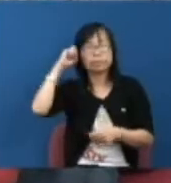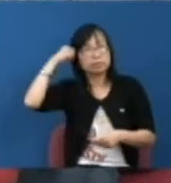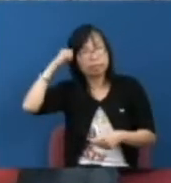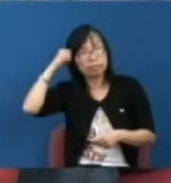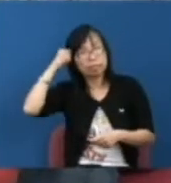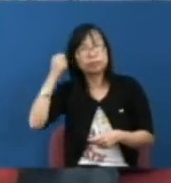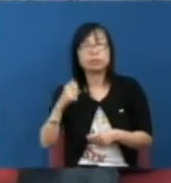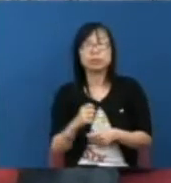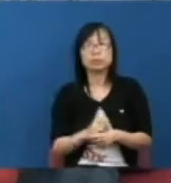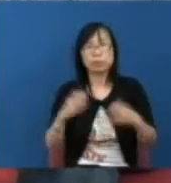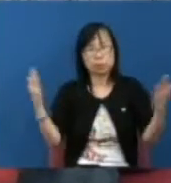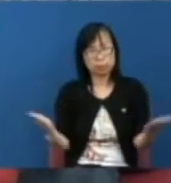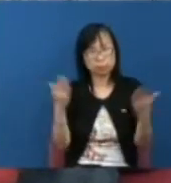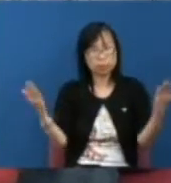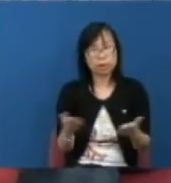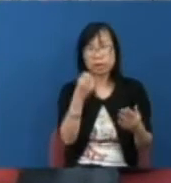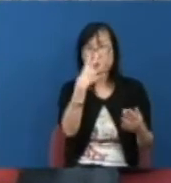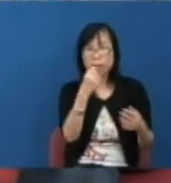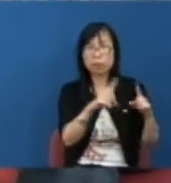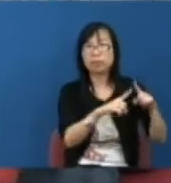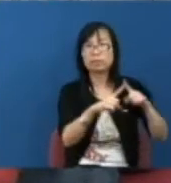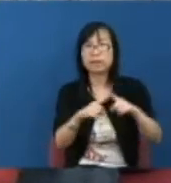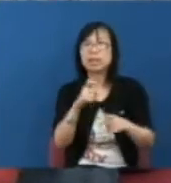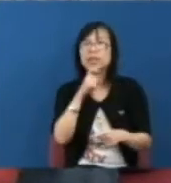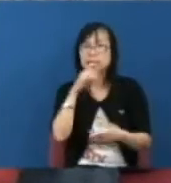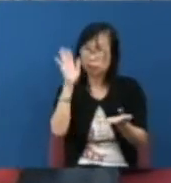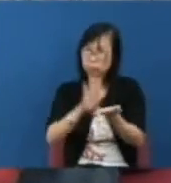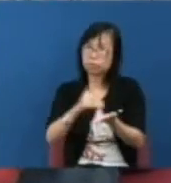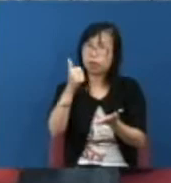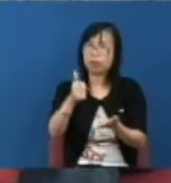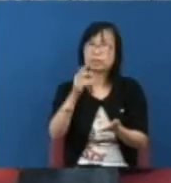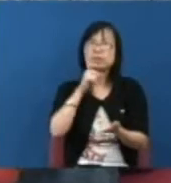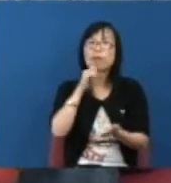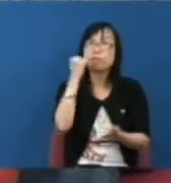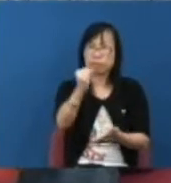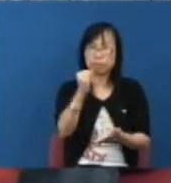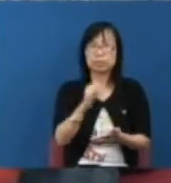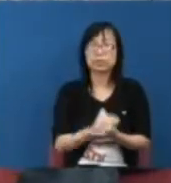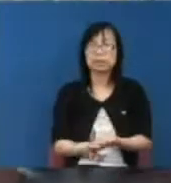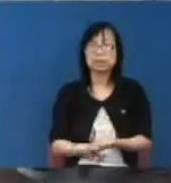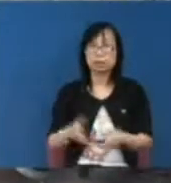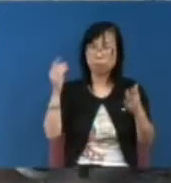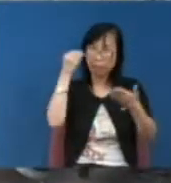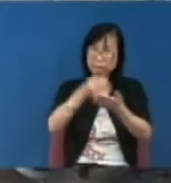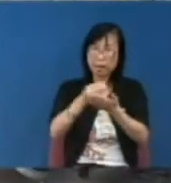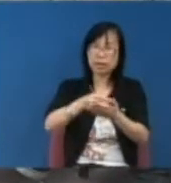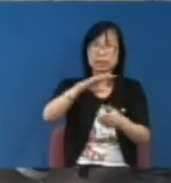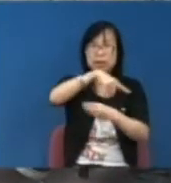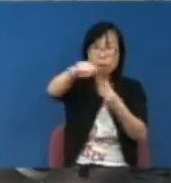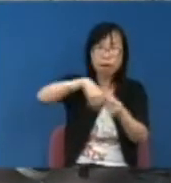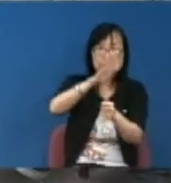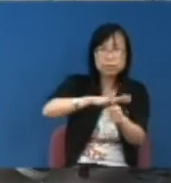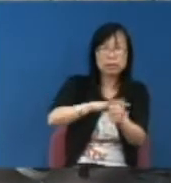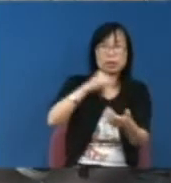點樣去鼓勵市民去喺 有獎有罰 係啦，喺個成本建築成本。 而家你買架環保車啊，你都有稅務優惠